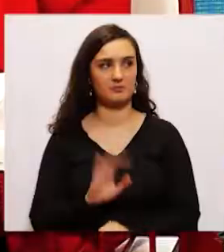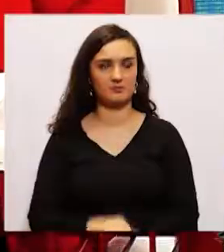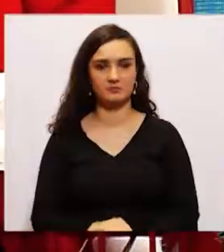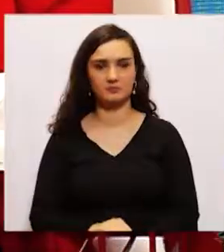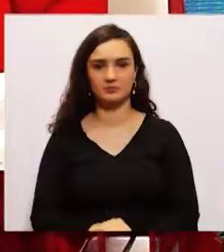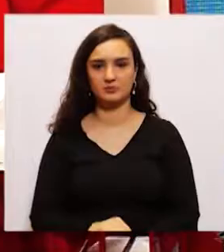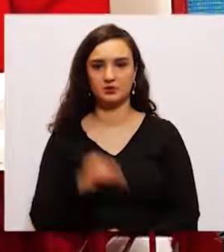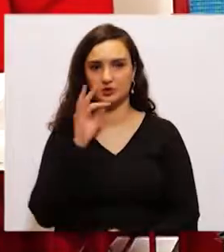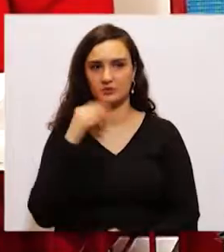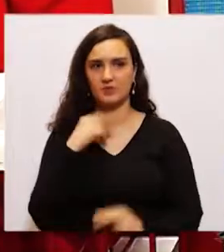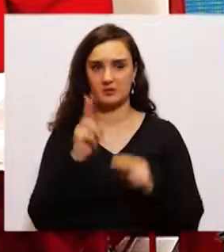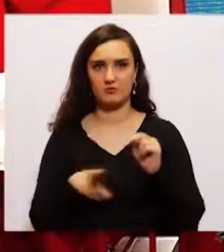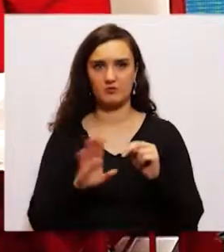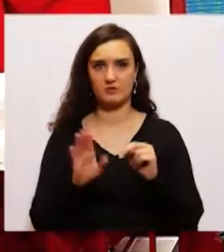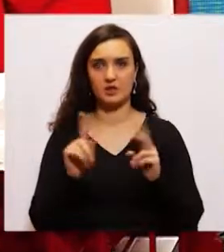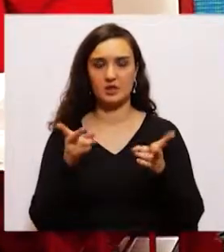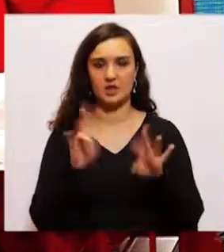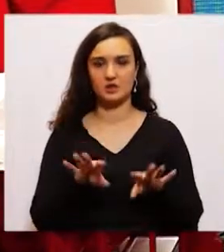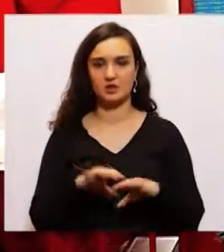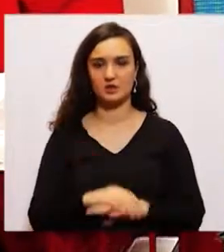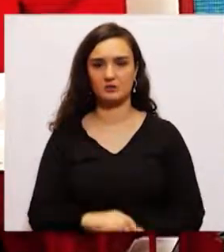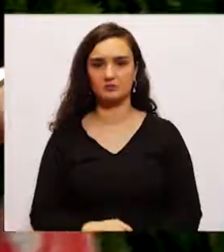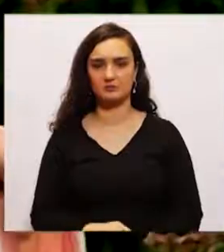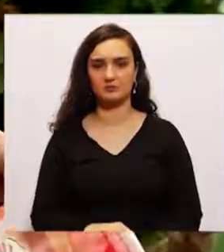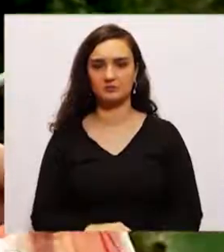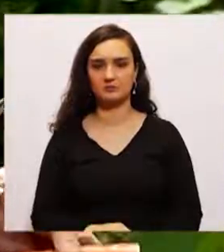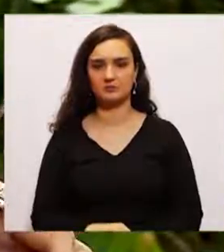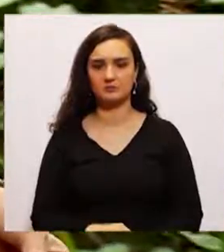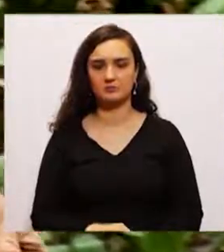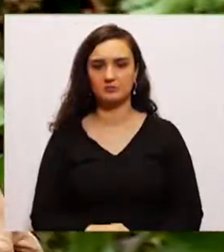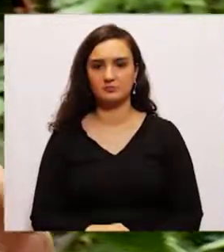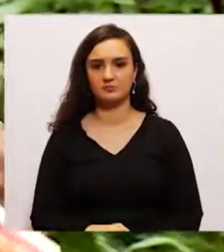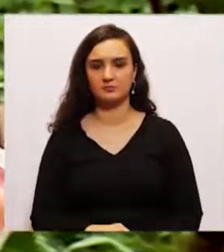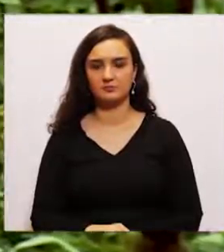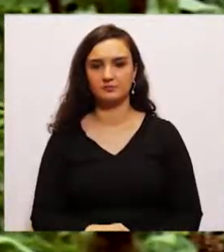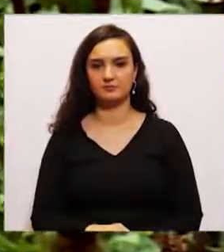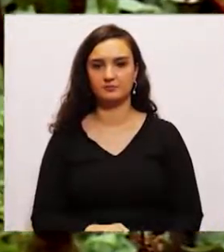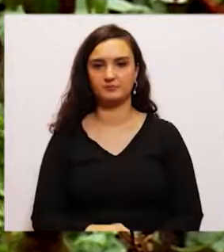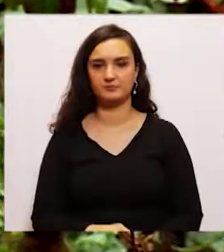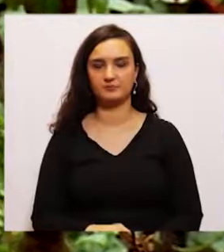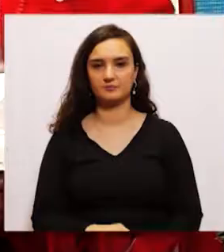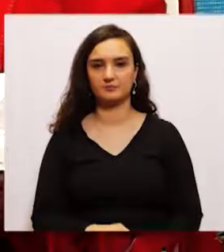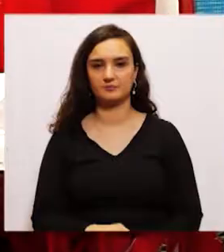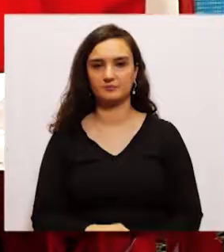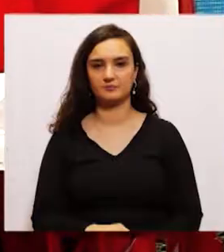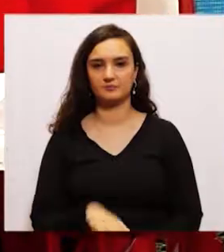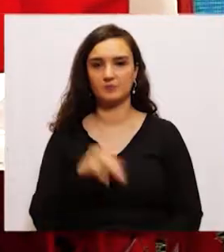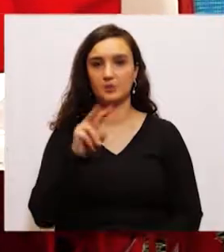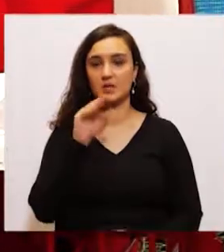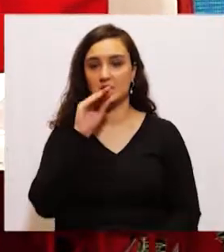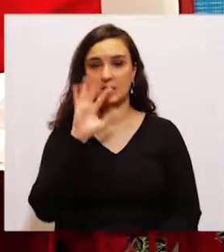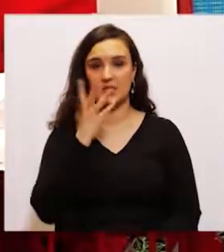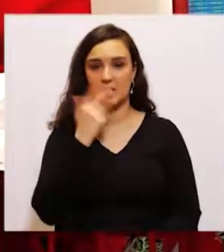არ მოორჩი. არა, რა დაგჭა ლუკა? რა საკეთებ კიდე? აი, პუნჯში. ლუკა, ძაღლი